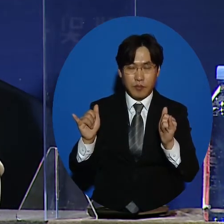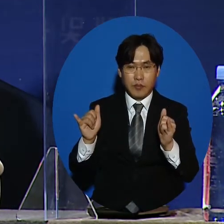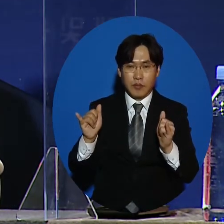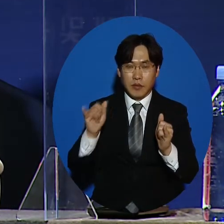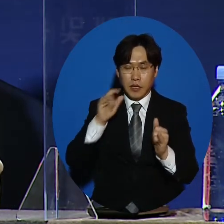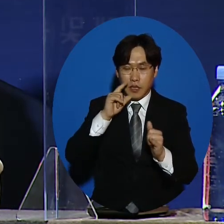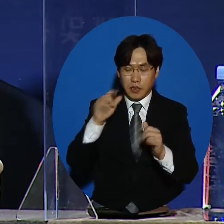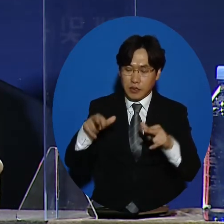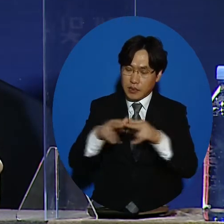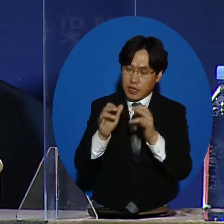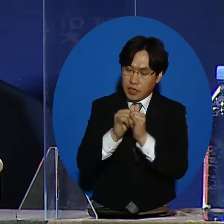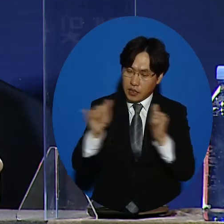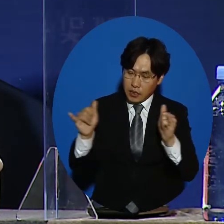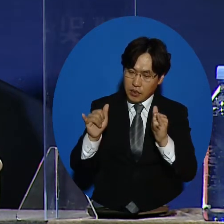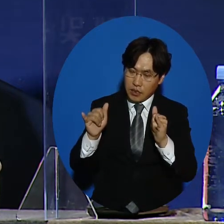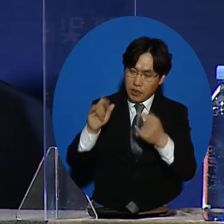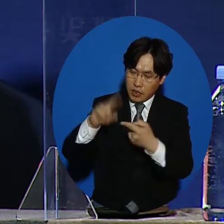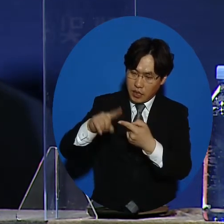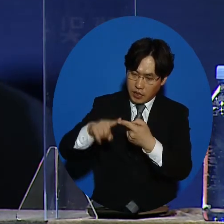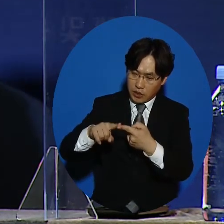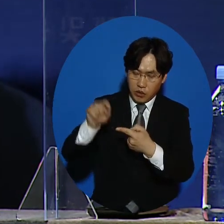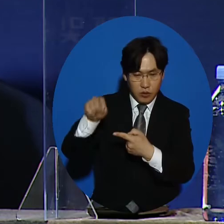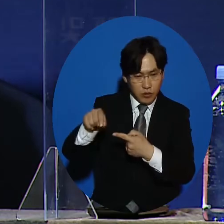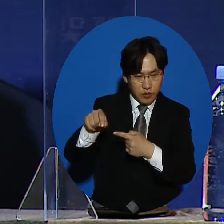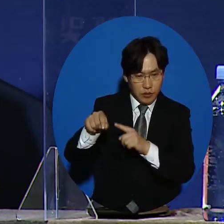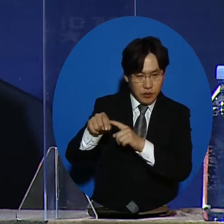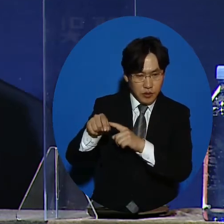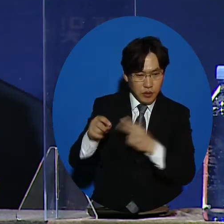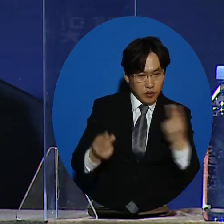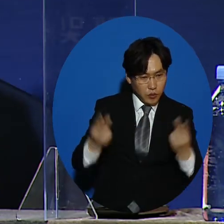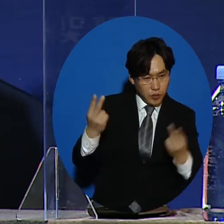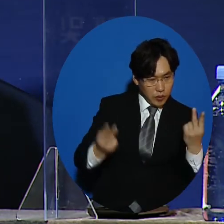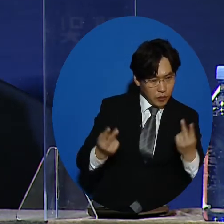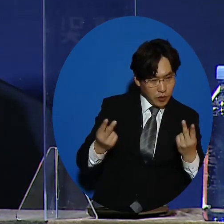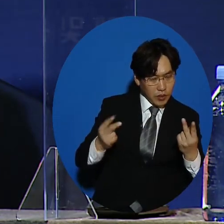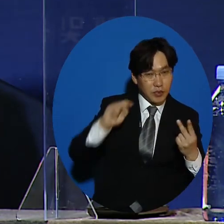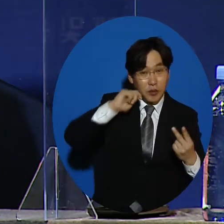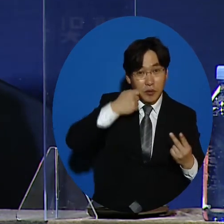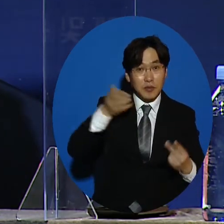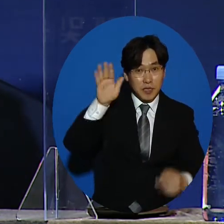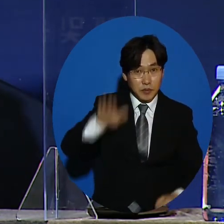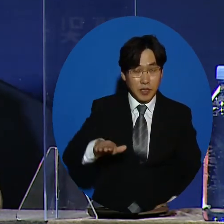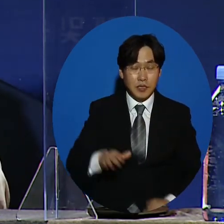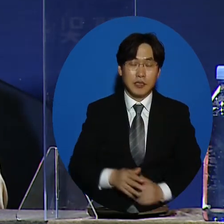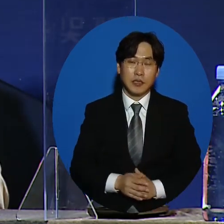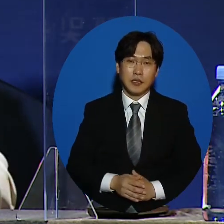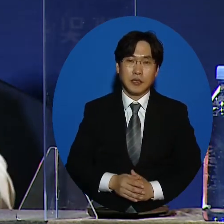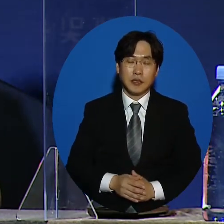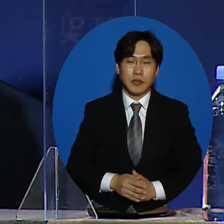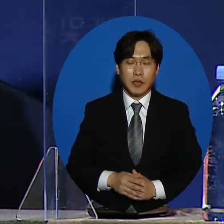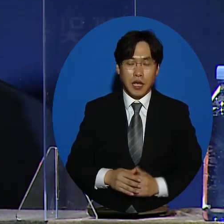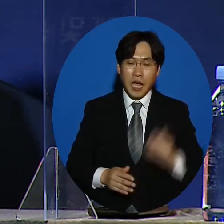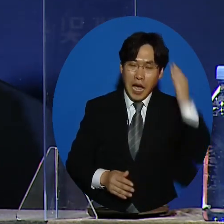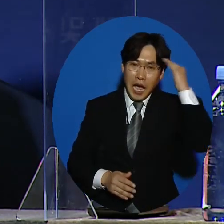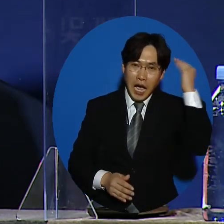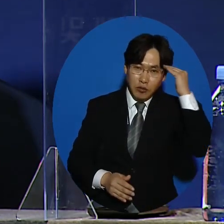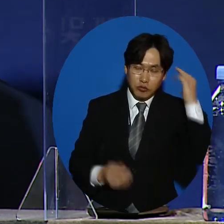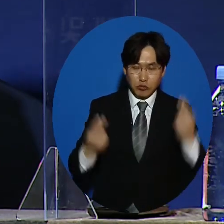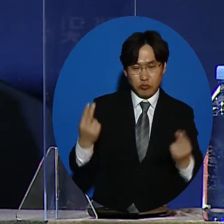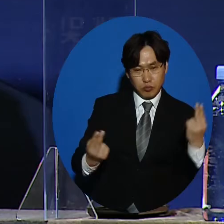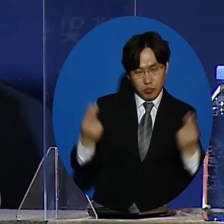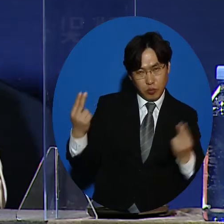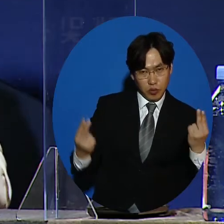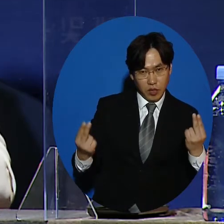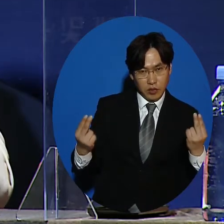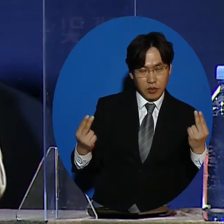일본인들의 좀 장애에 대한 인식이 사실 이렇게 딱 비교하기는 좀 그렇지만 진짜 좀 더 우리나라보다는